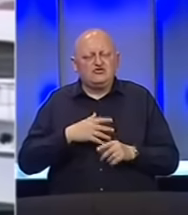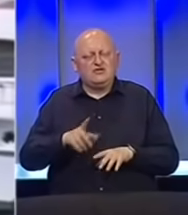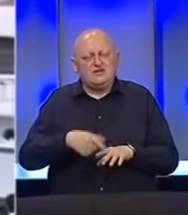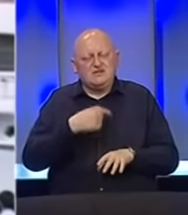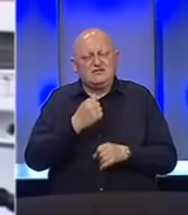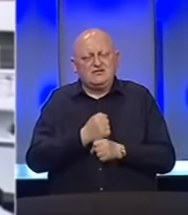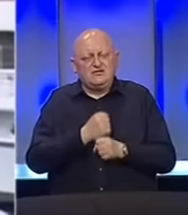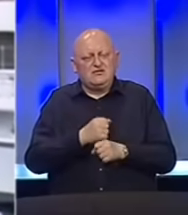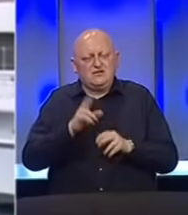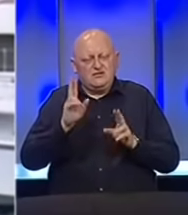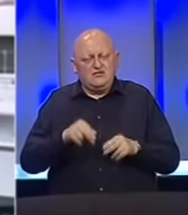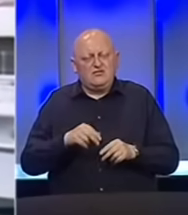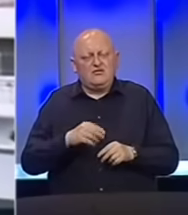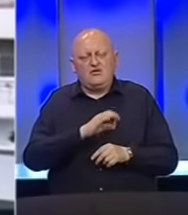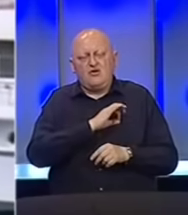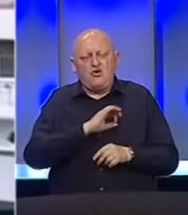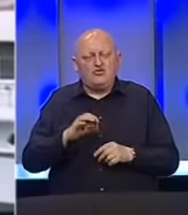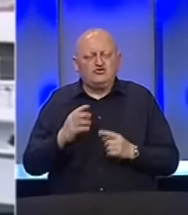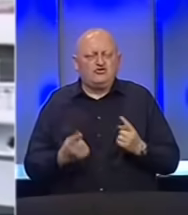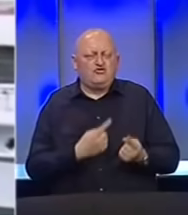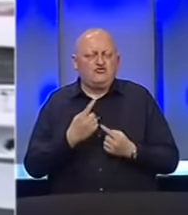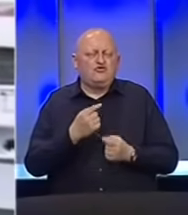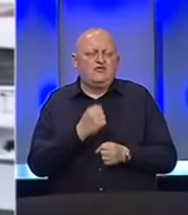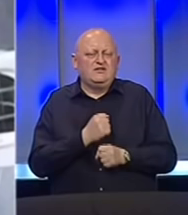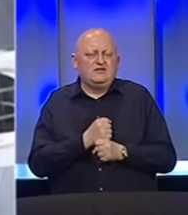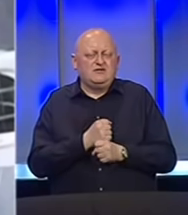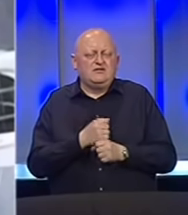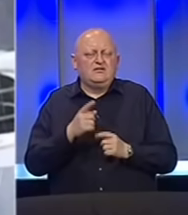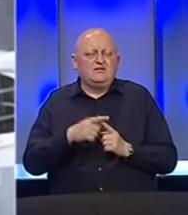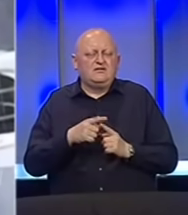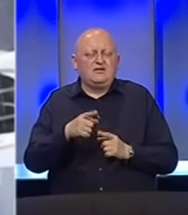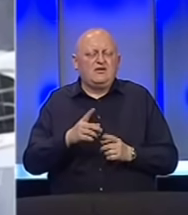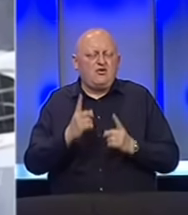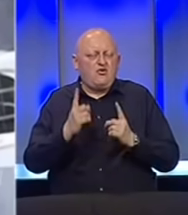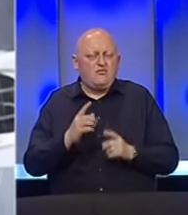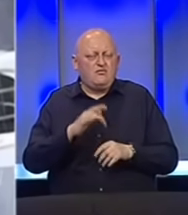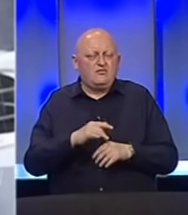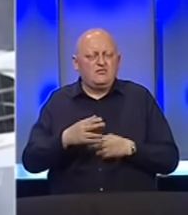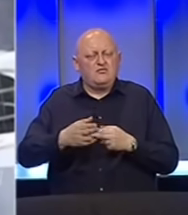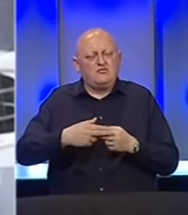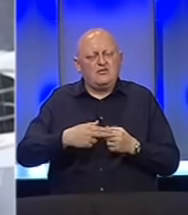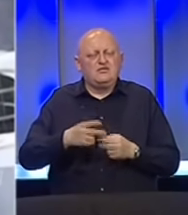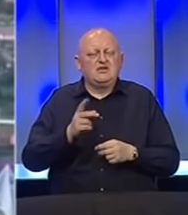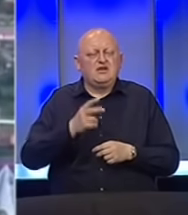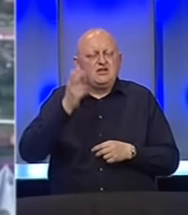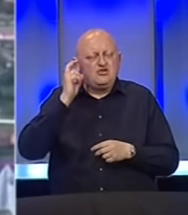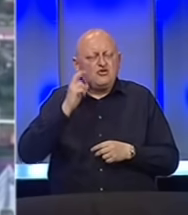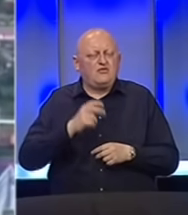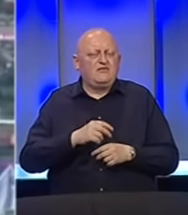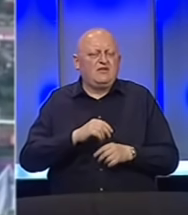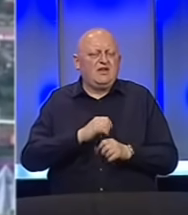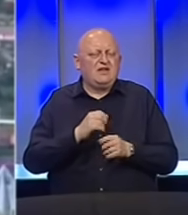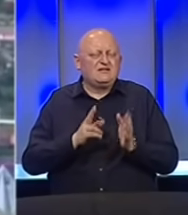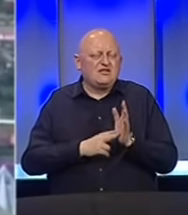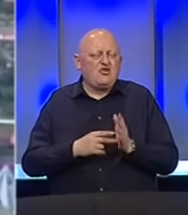nastave da rade jer imaju odlične uslove za rad, a Trebinj je na takvom položaju da je veoma blizu i Dubrovnik, Herceg Novi